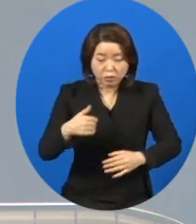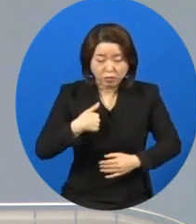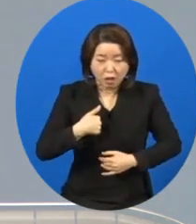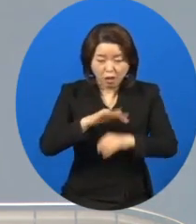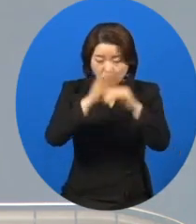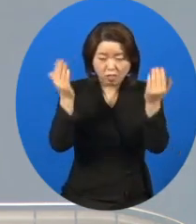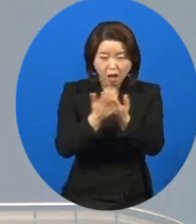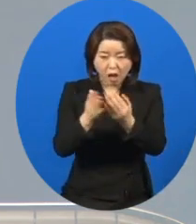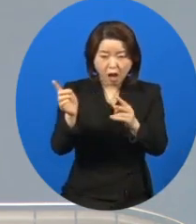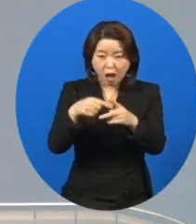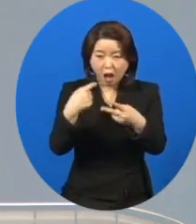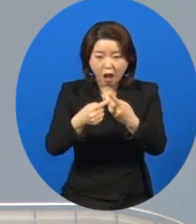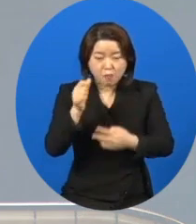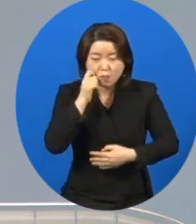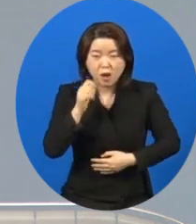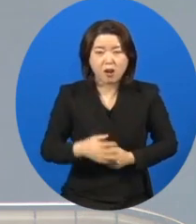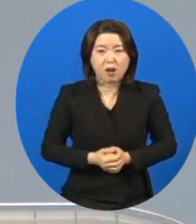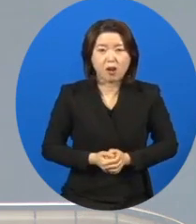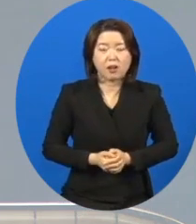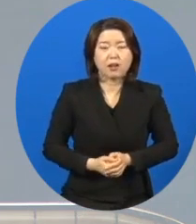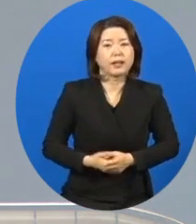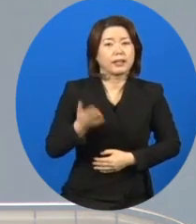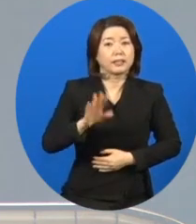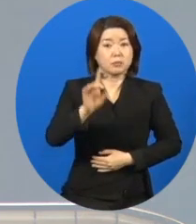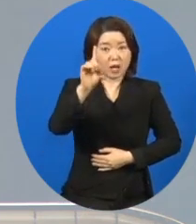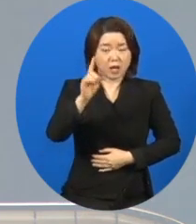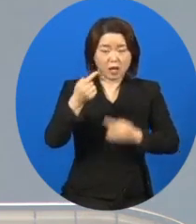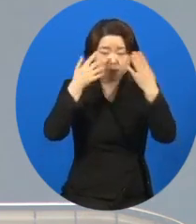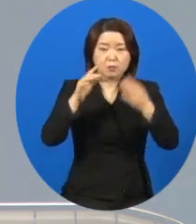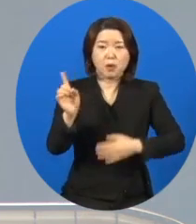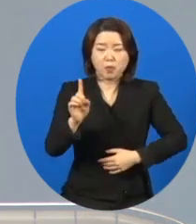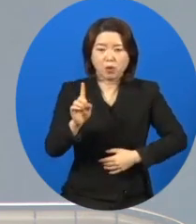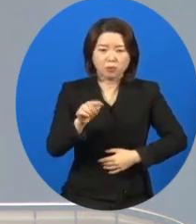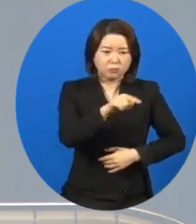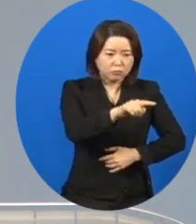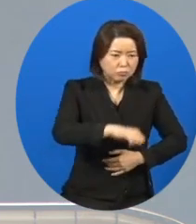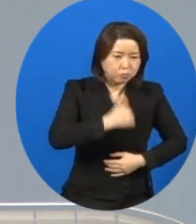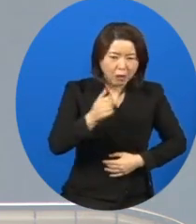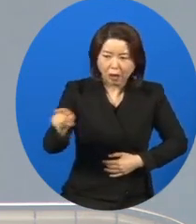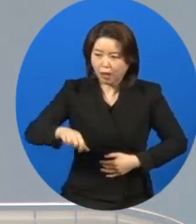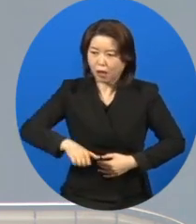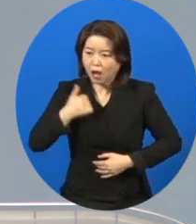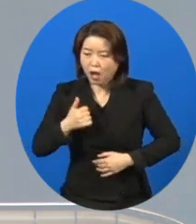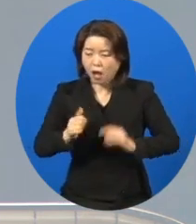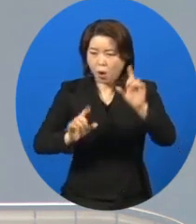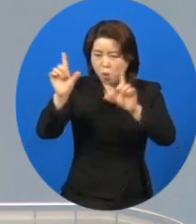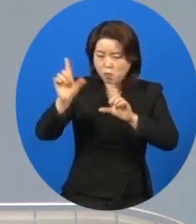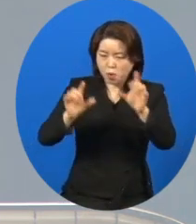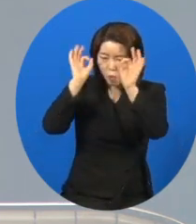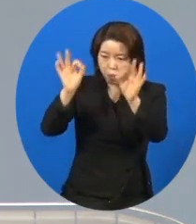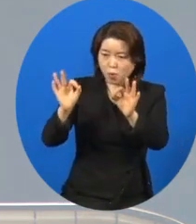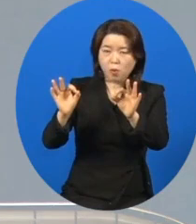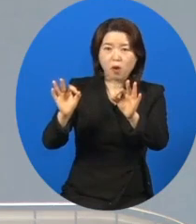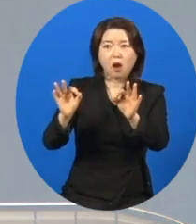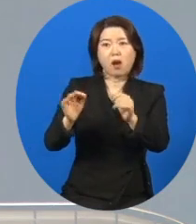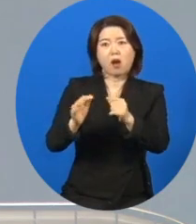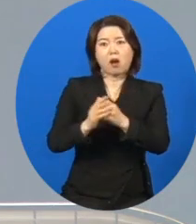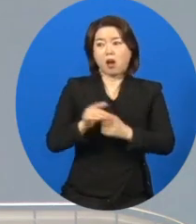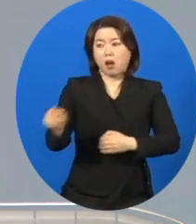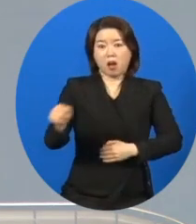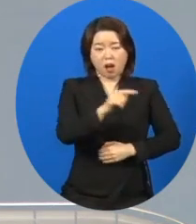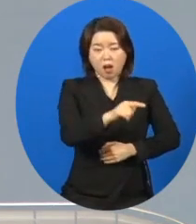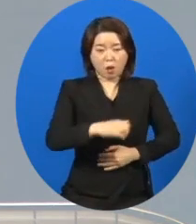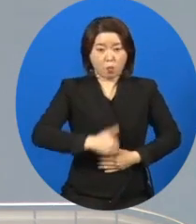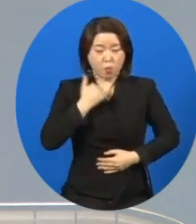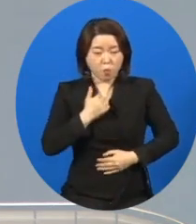다 알겠습니까? 한 가지 분명한 것은 그렇게 화를 내면서도 화를 내는 것 자체가 잘못됐다는